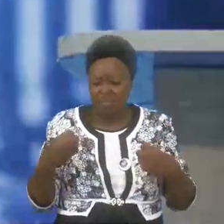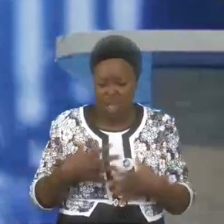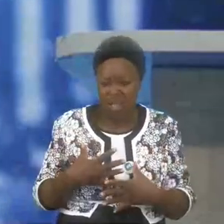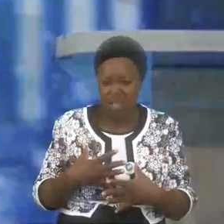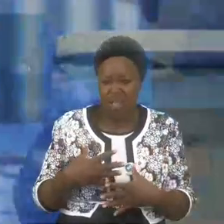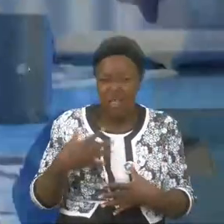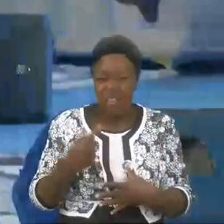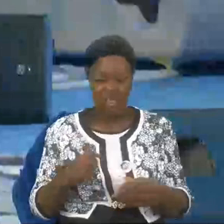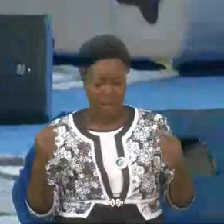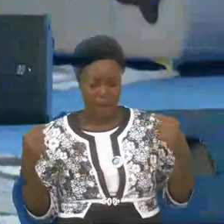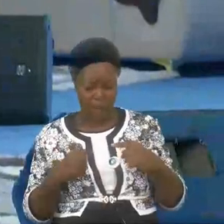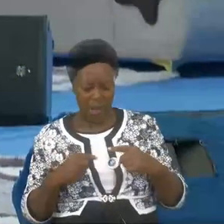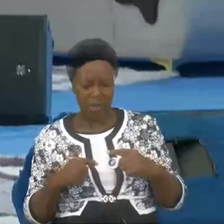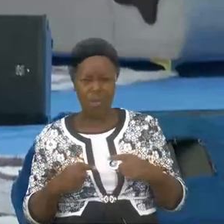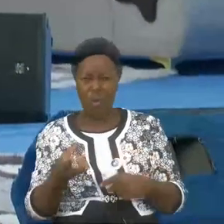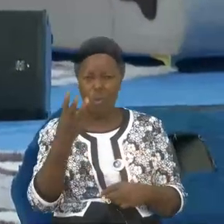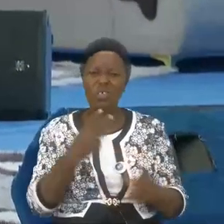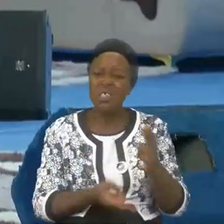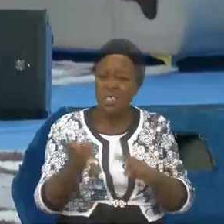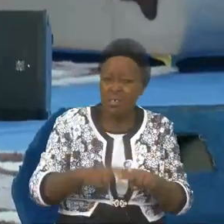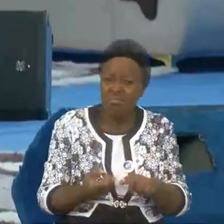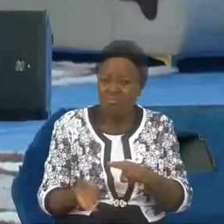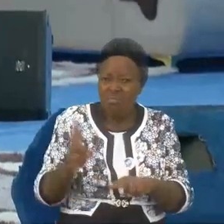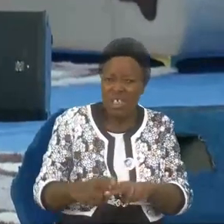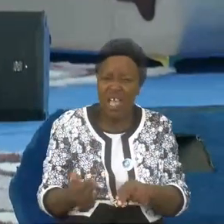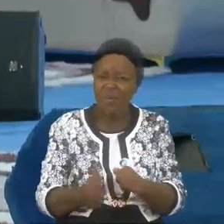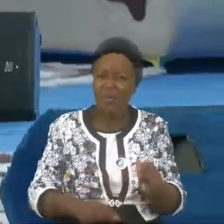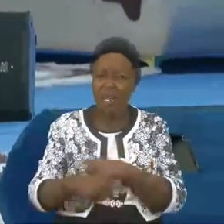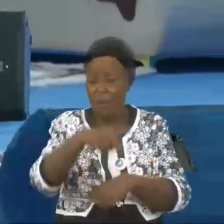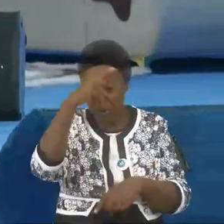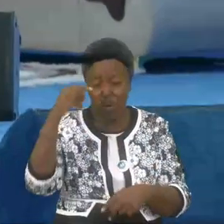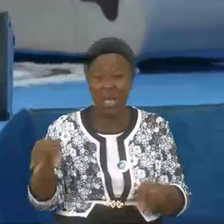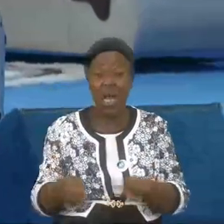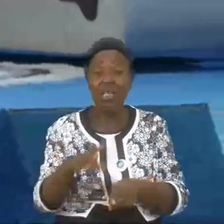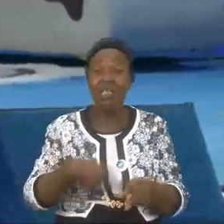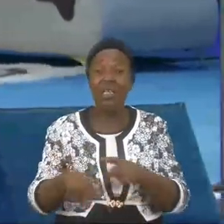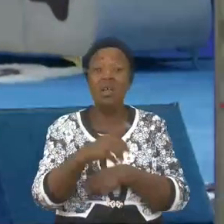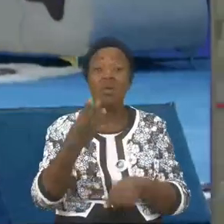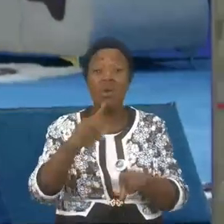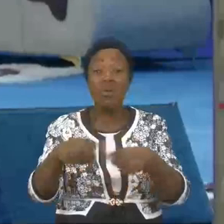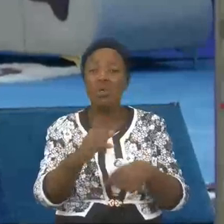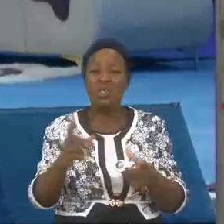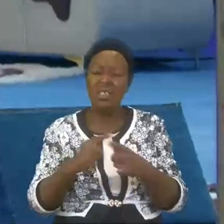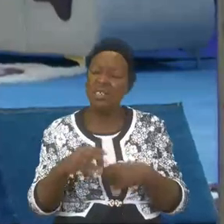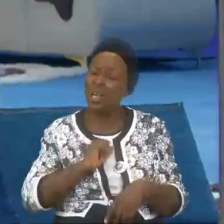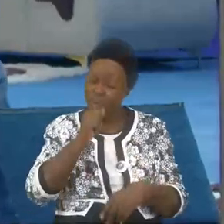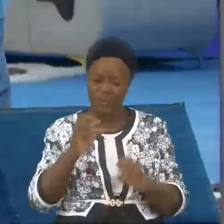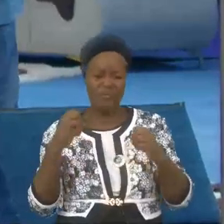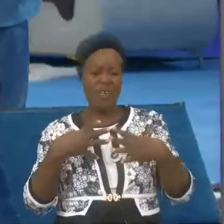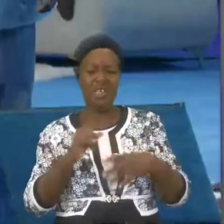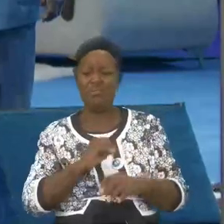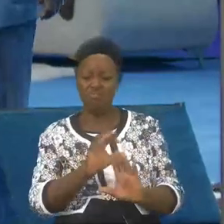le et s'augmentait. Parce que comme les jours passaient, il se dit,